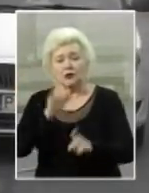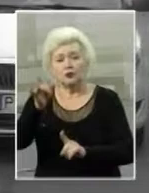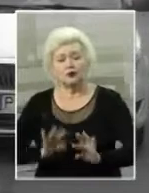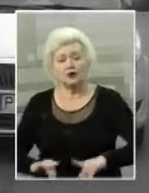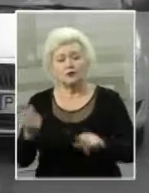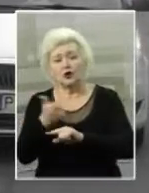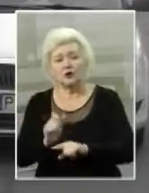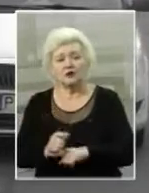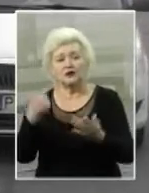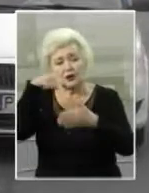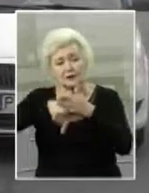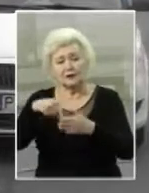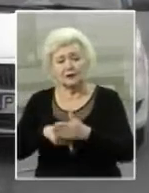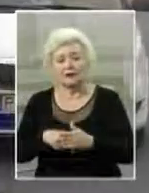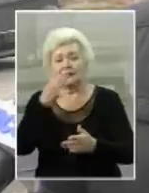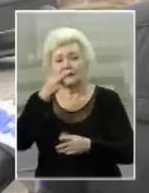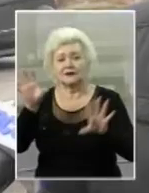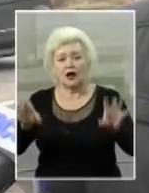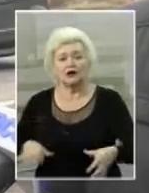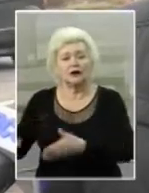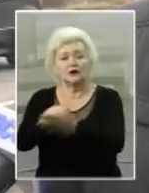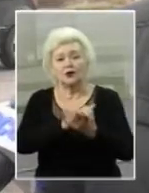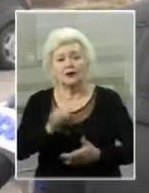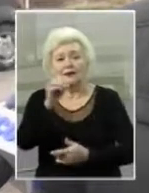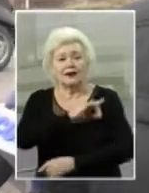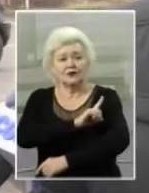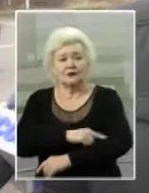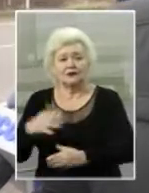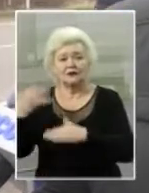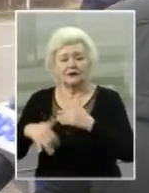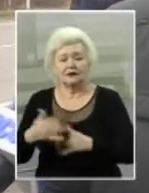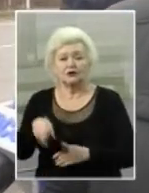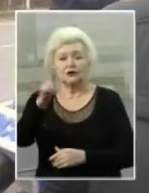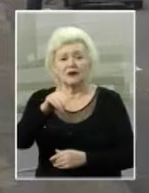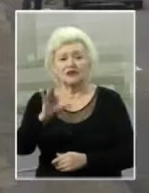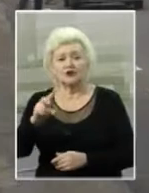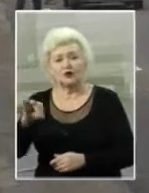діяти більш радикально, сказав голова організації «Автоєвросила Херсон» Дмитро Суворов.